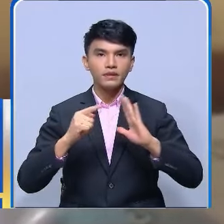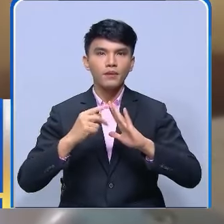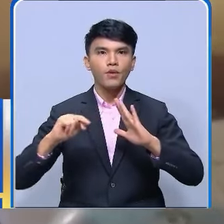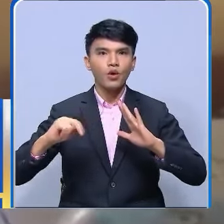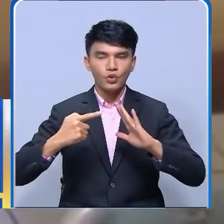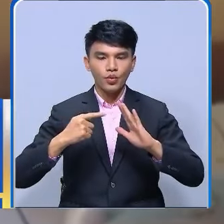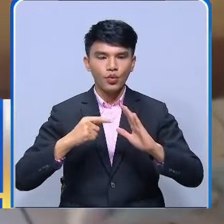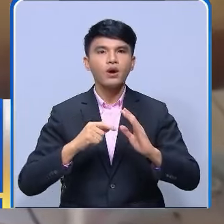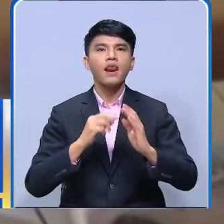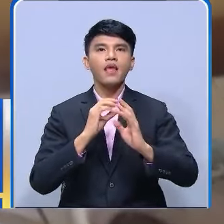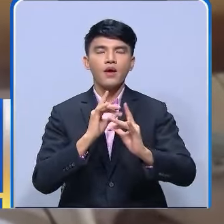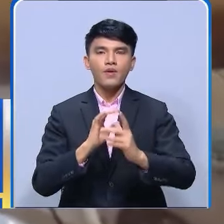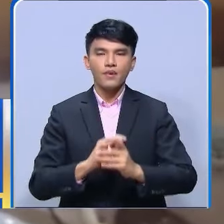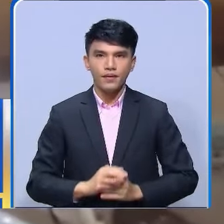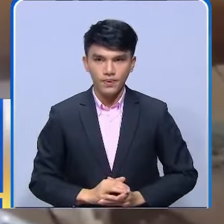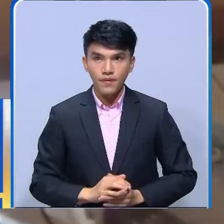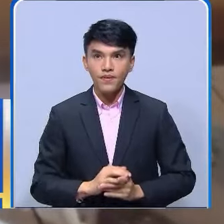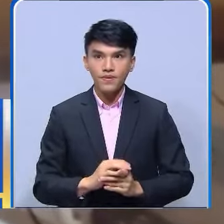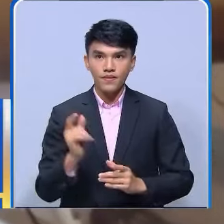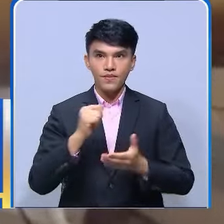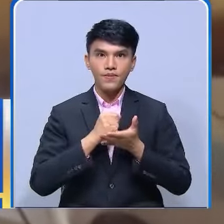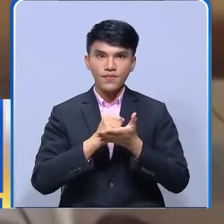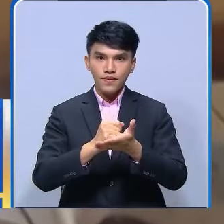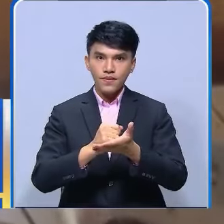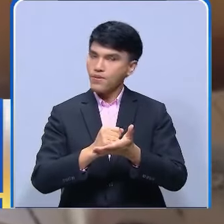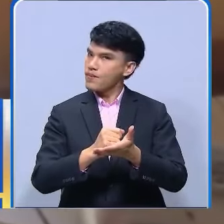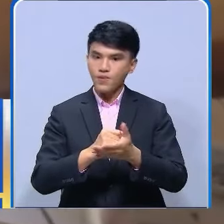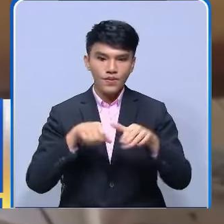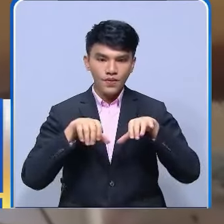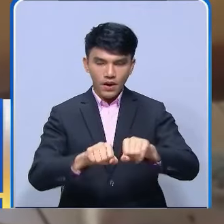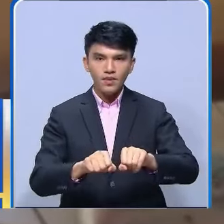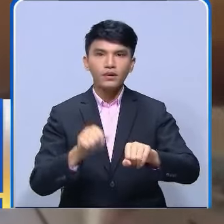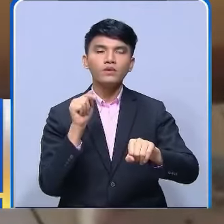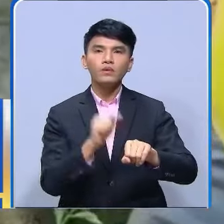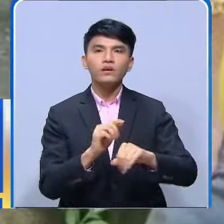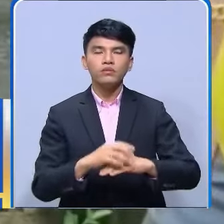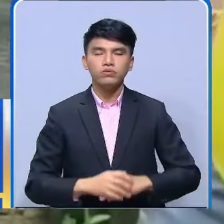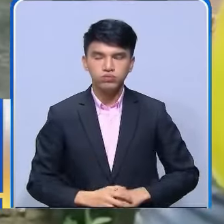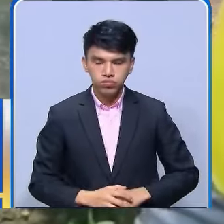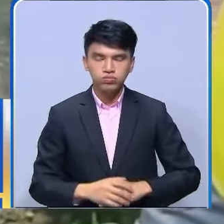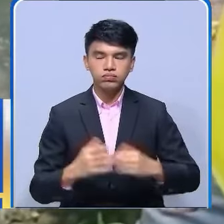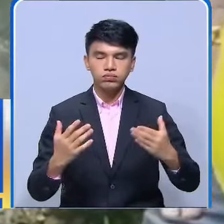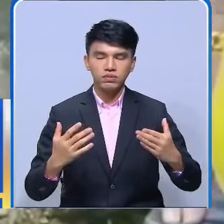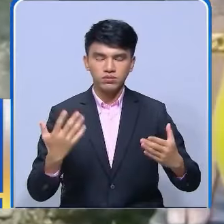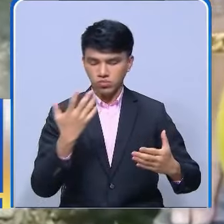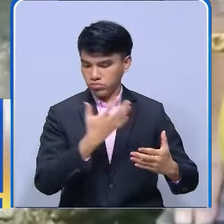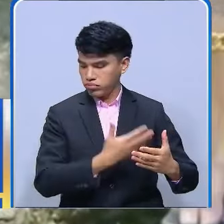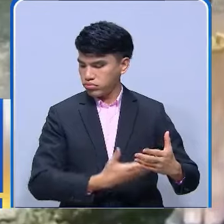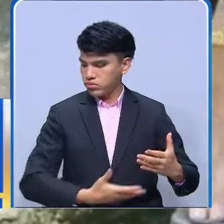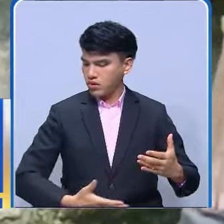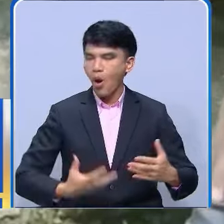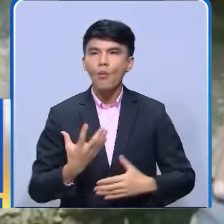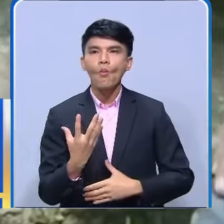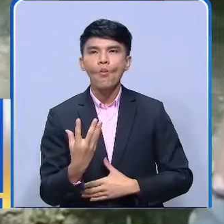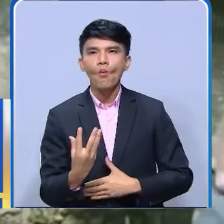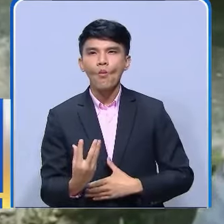ภอแกลงจังหวัดระยองครับตอนที่เข้าไปช่วยเนี่ยเธอถูกขังในห้องน้ำที่มีน้ำขังด้วยสภาพเปลือยเปล่าครับร่างกายเนี่ยสู้ผอ